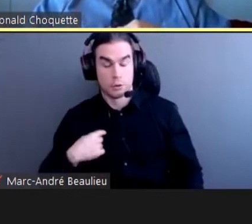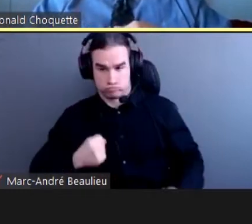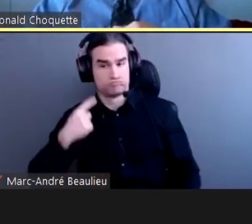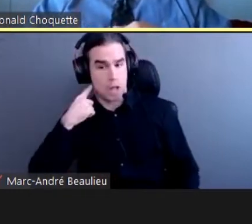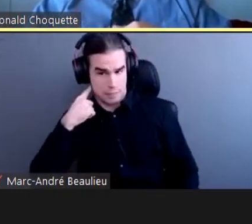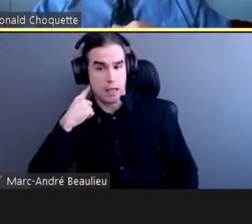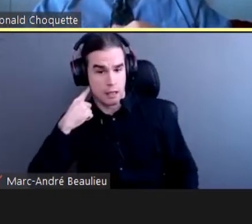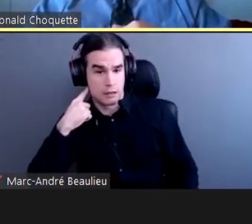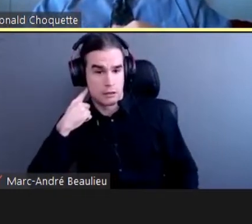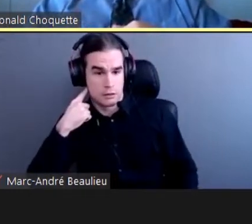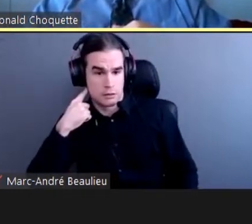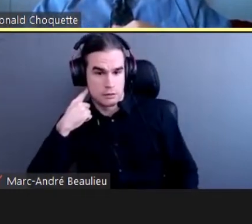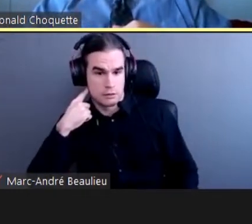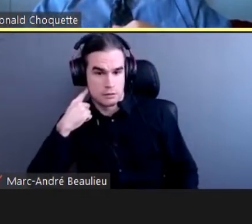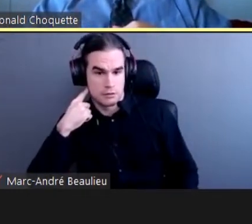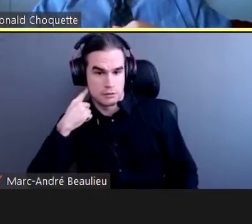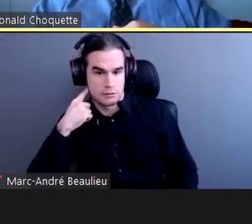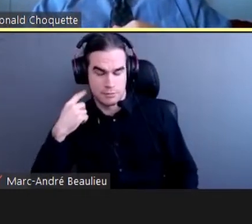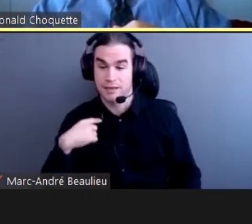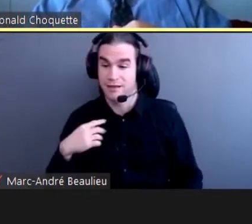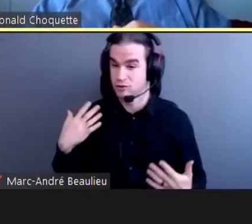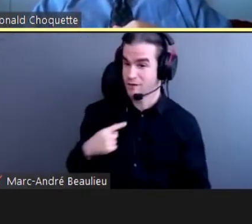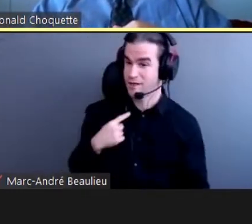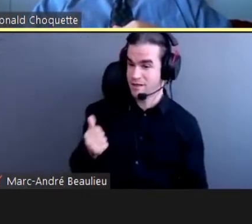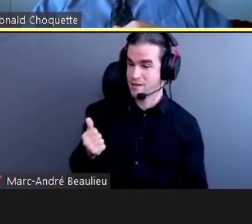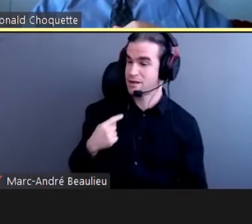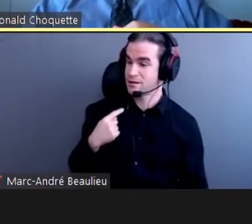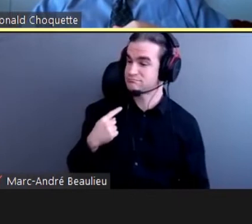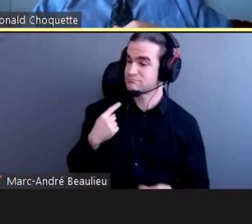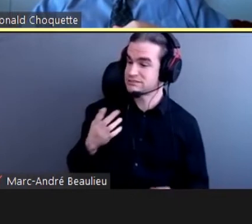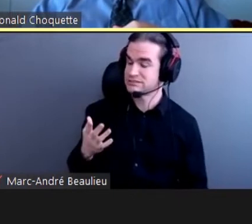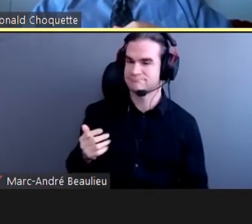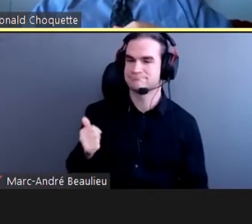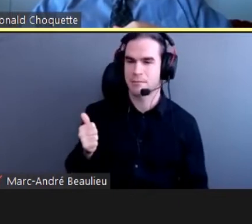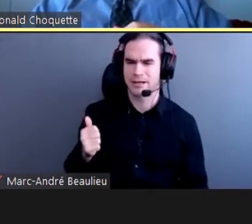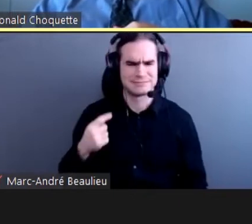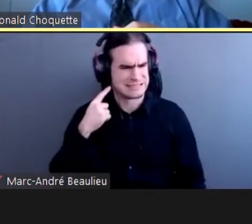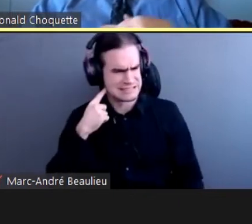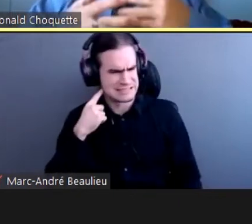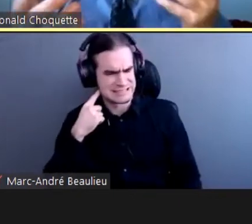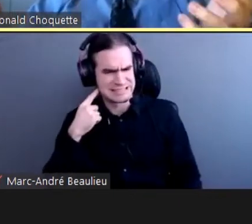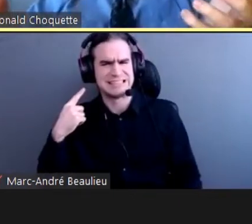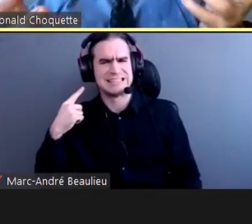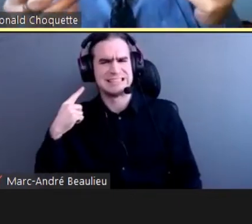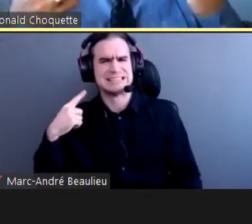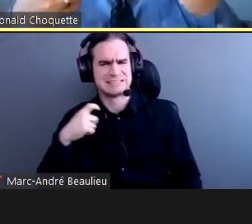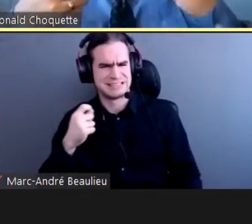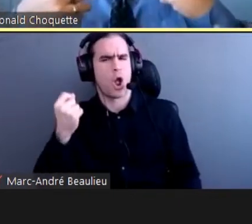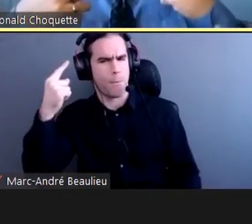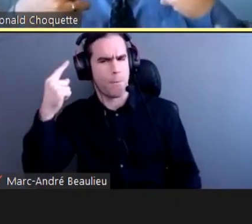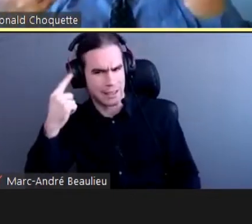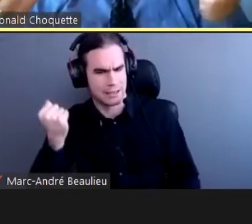le problème, souvent, ce qu'elle va mentionner, c'est qu'elle a de la difficulté à comprendre. Elle va dire